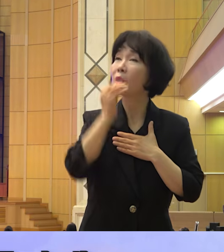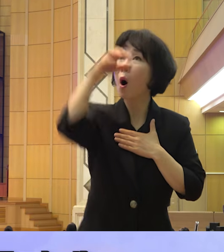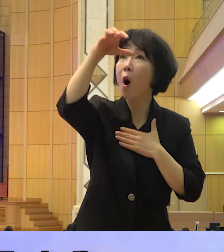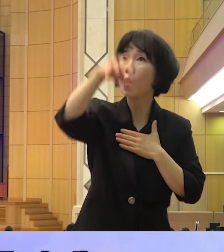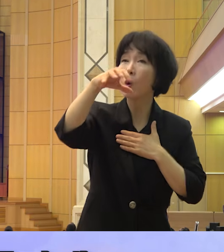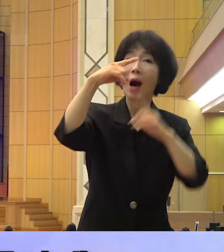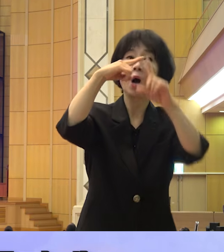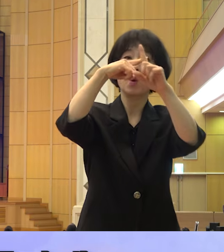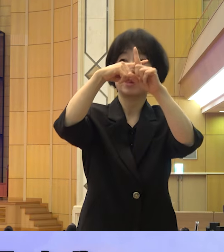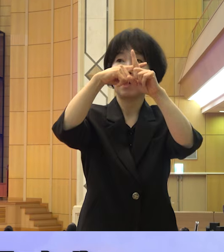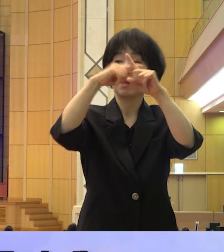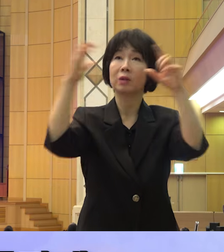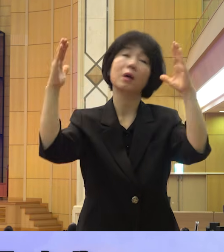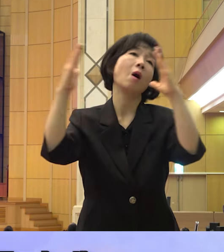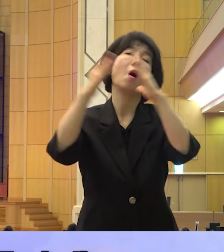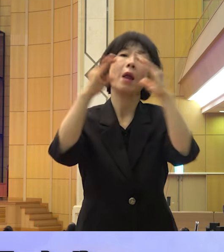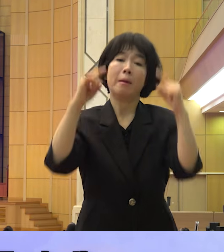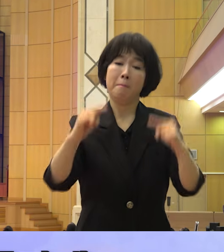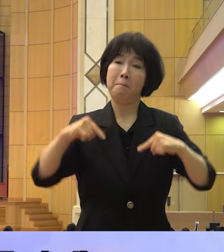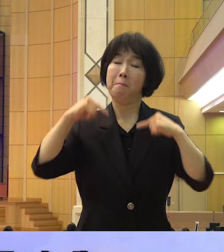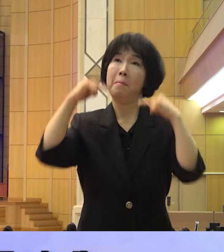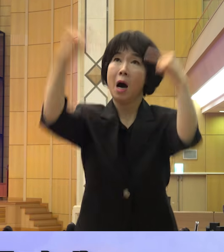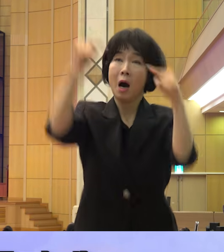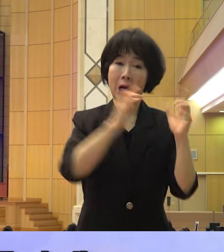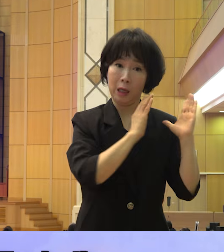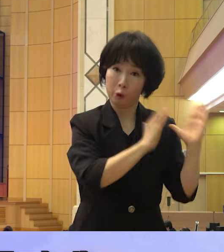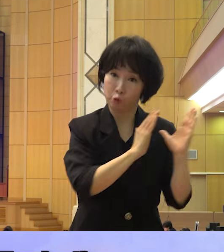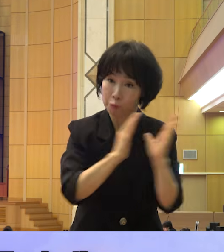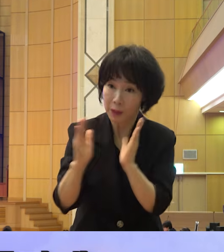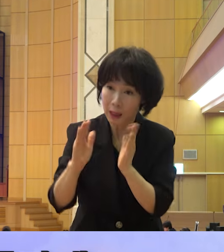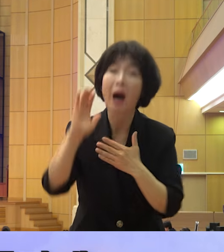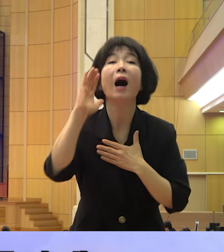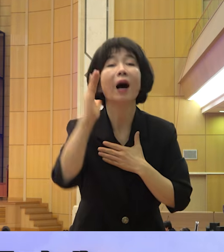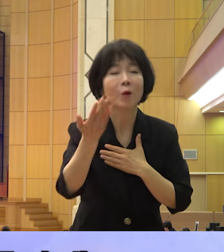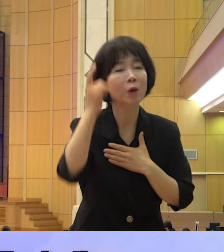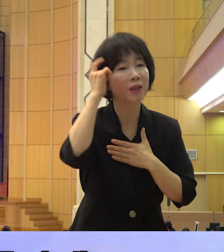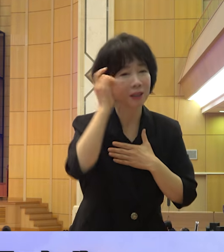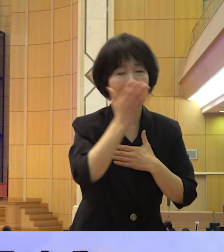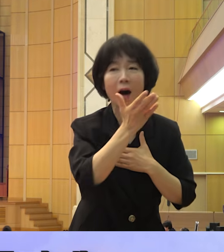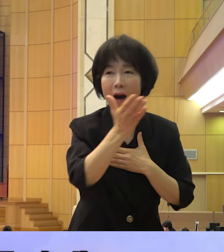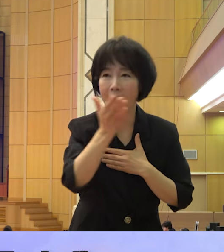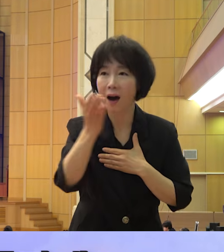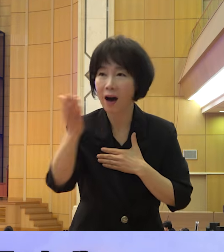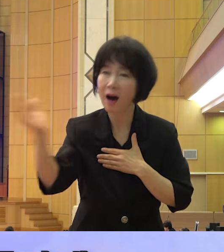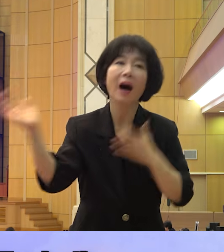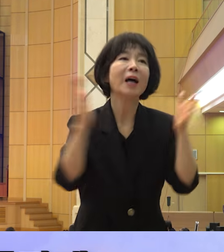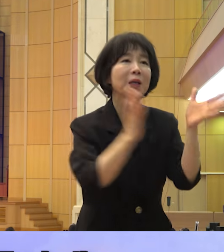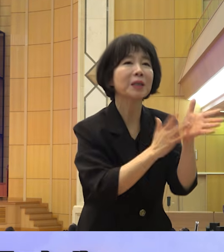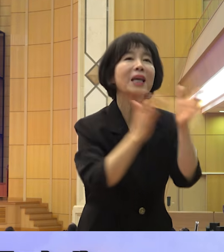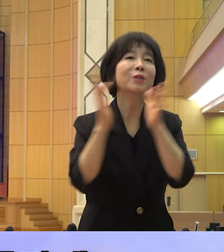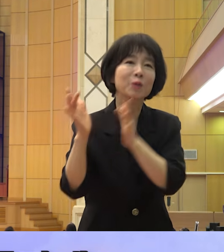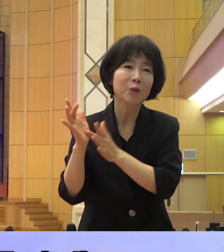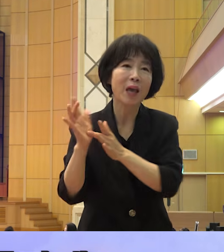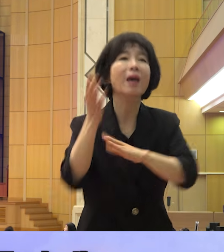그대 몸은 거룩한 곳 성전에 들어갈 준비 우리가